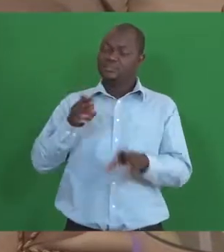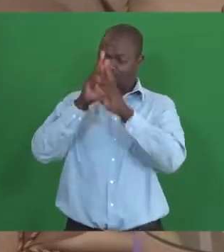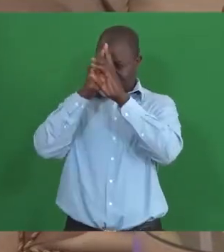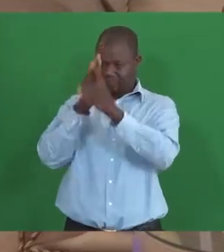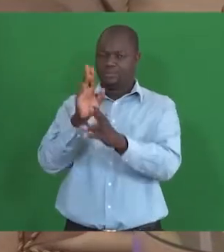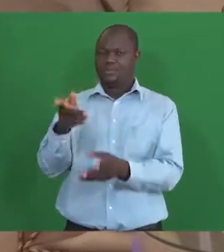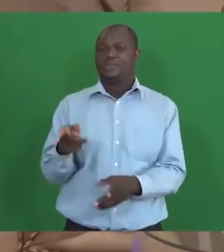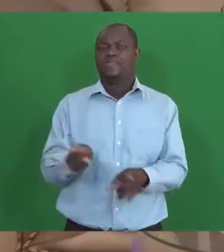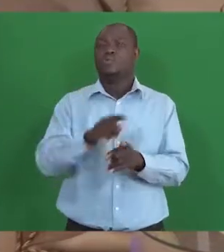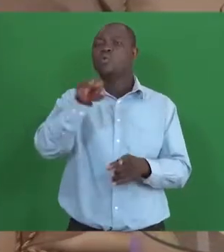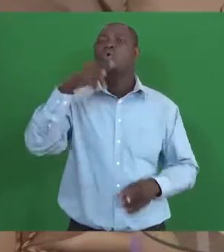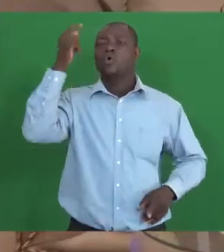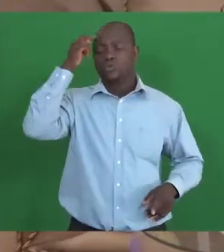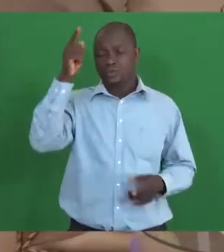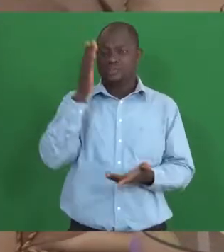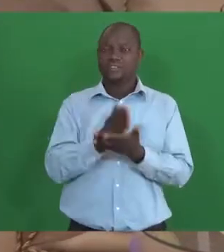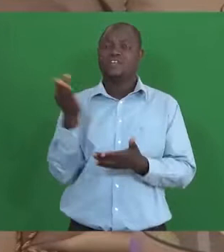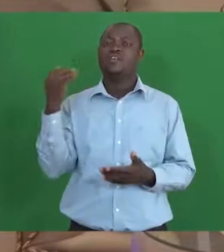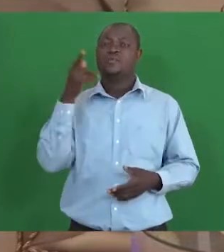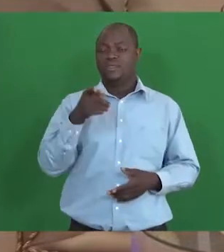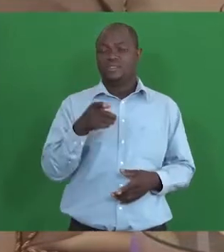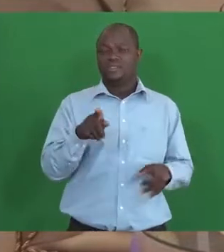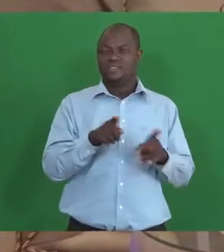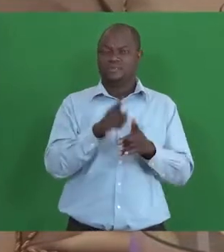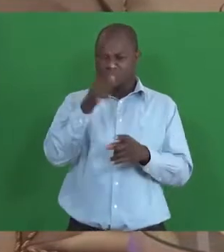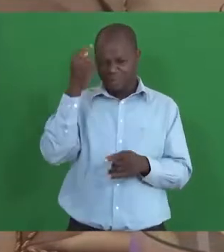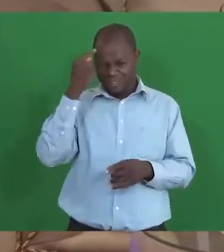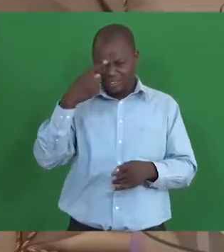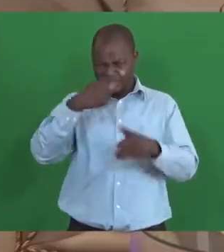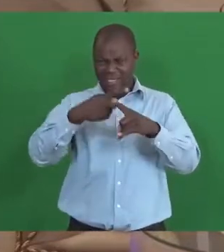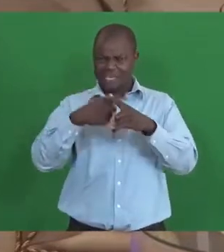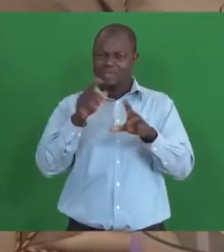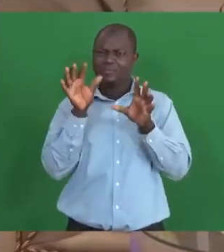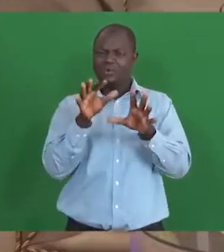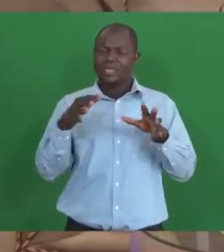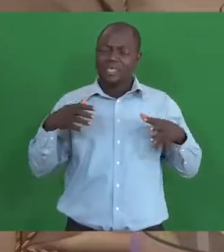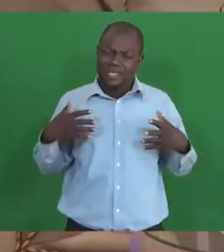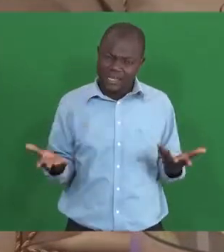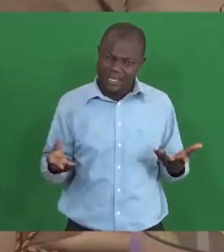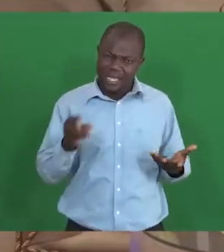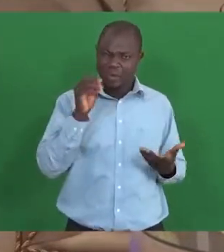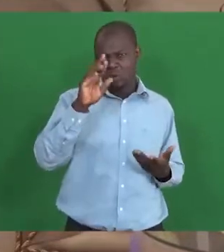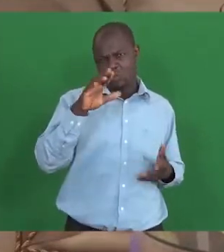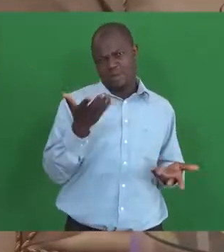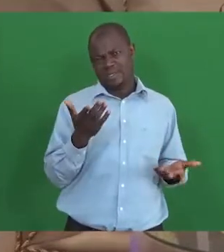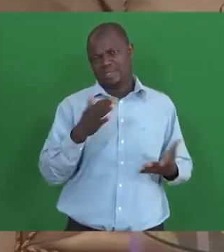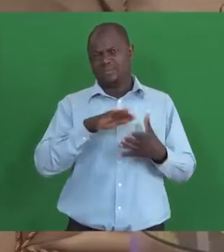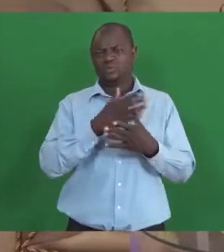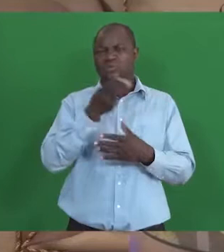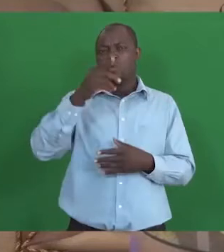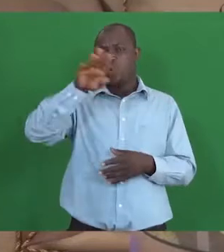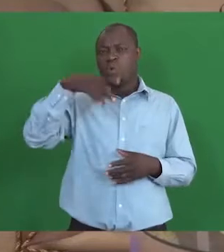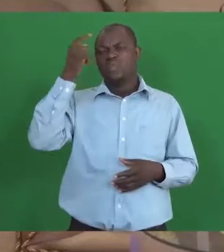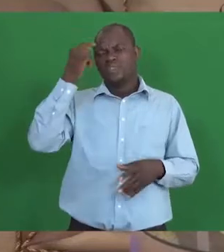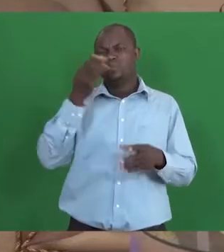yekuti munoziva kuti izvi ndo kwazvabva. Pane kusajgidzana here, nekuti isusu takuita kunge vanhu vasiyana